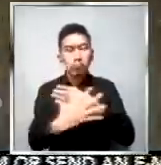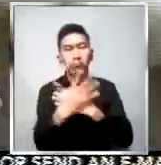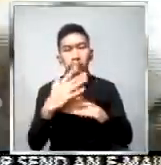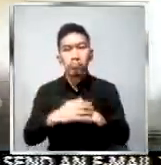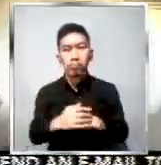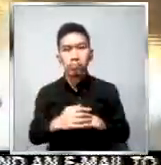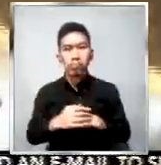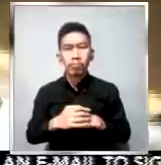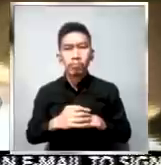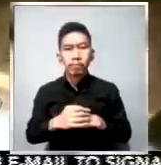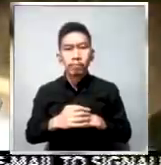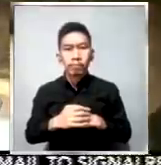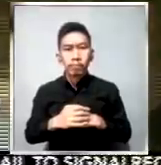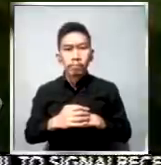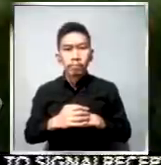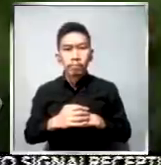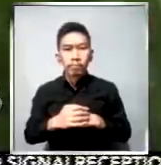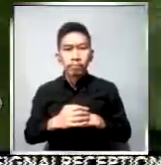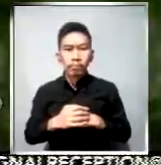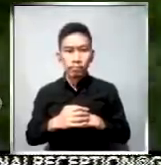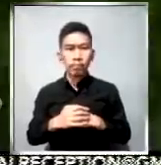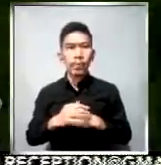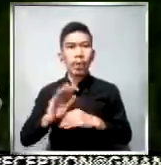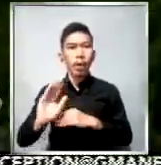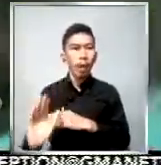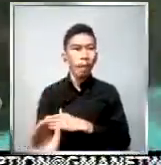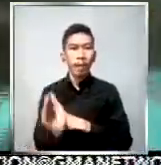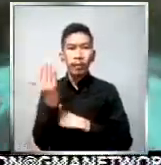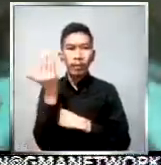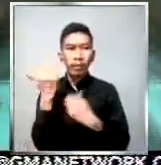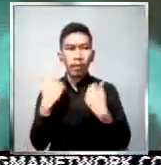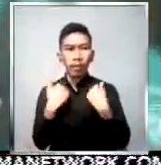Pagdating ng umaga, tumambad ang mga nabuwal na puno.